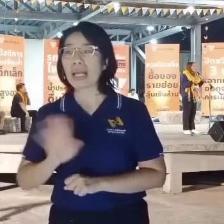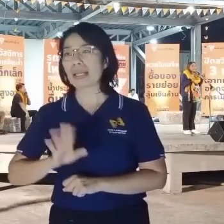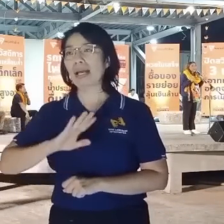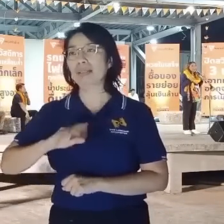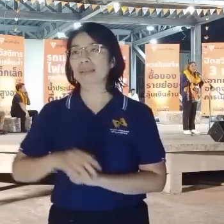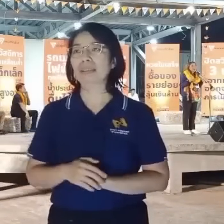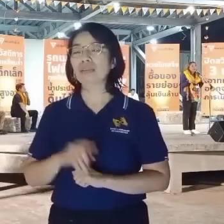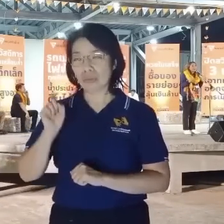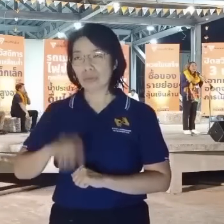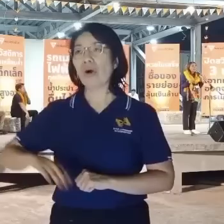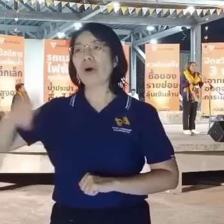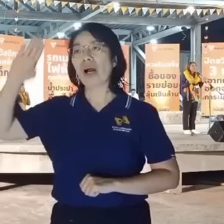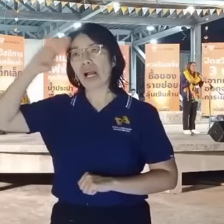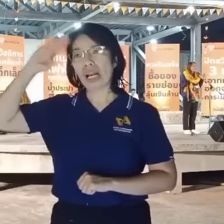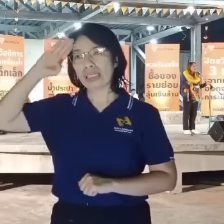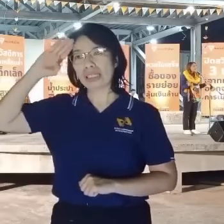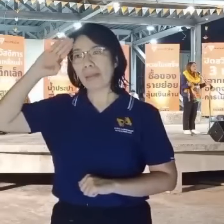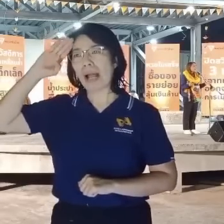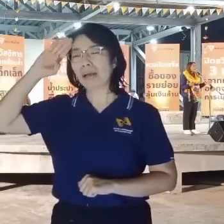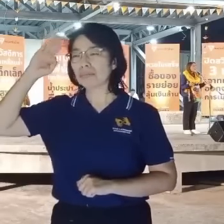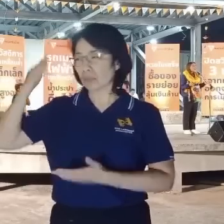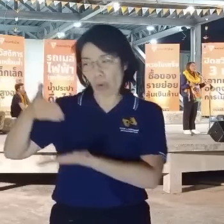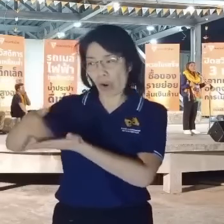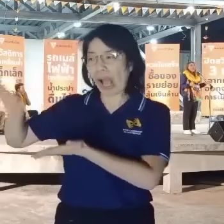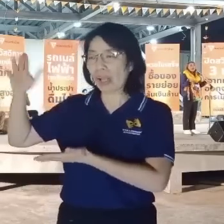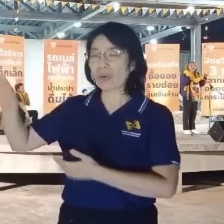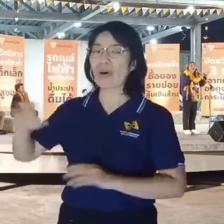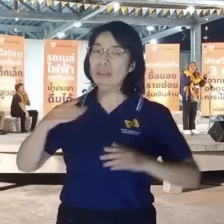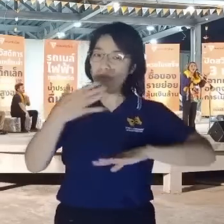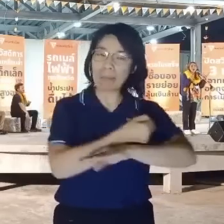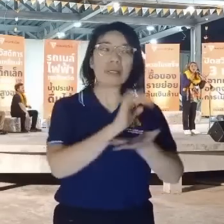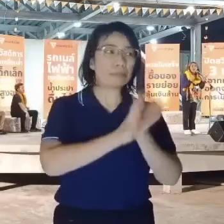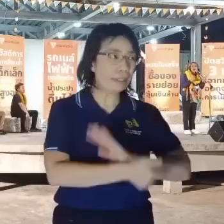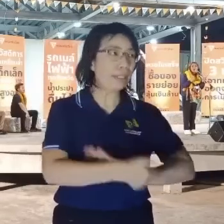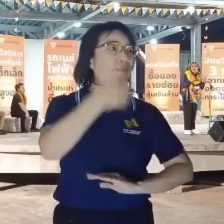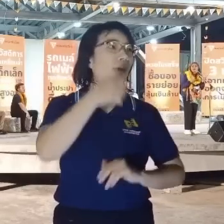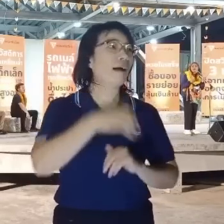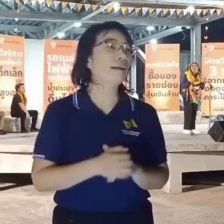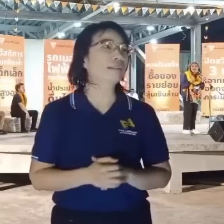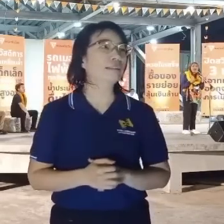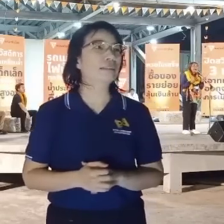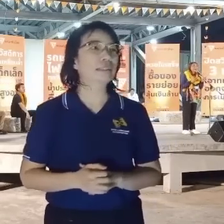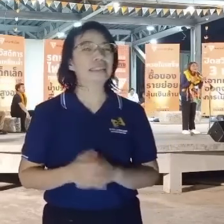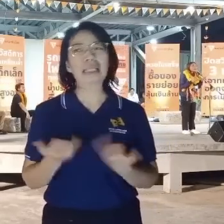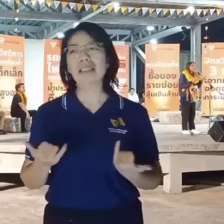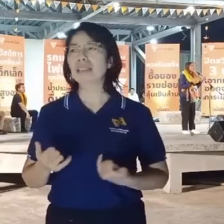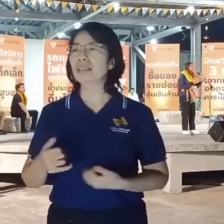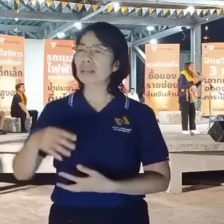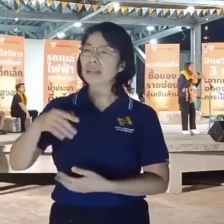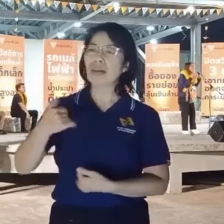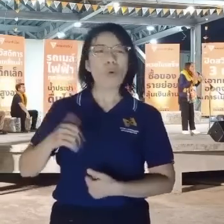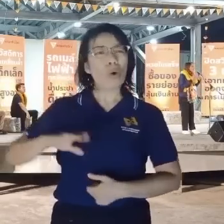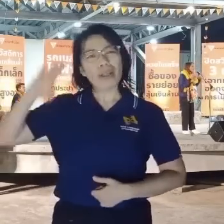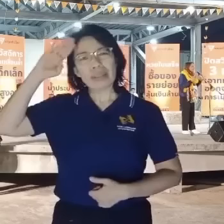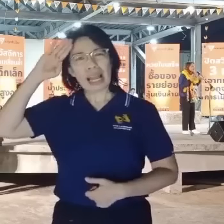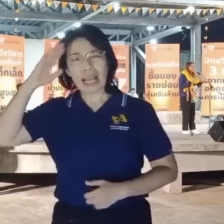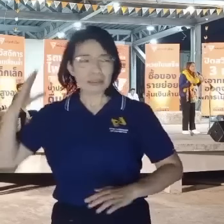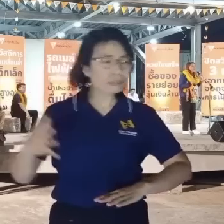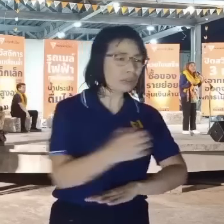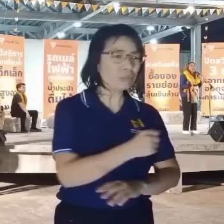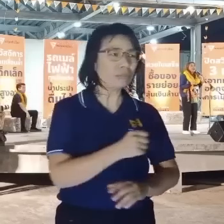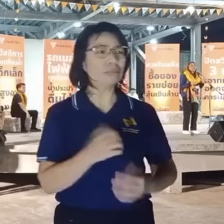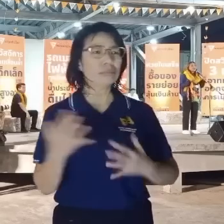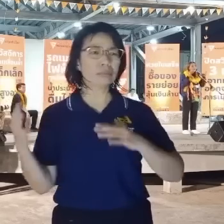ารออกจากการเมืองไม่ได้ใช่ไม่ใช่เราอยู่กับวังวนรัฐประหารแบบนี้มากี่สิบ